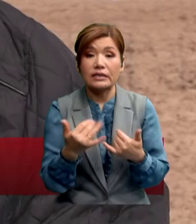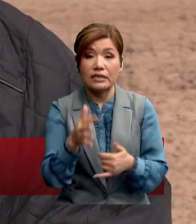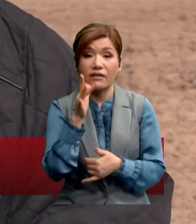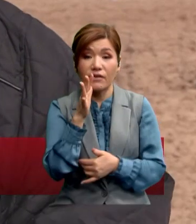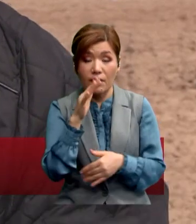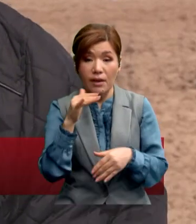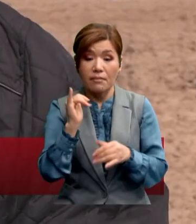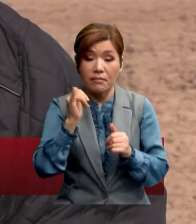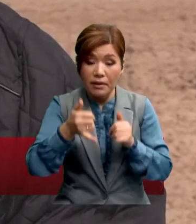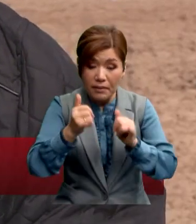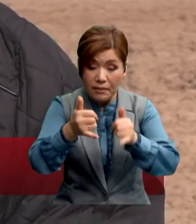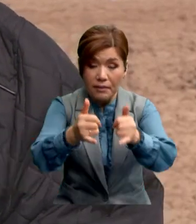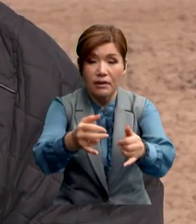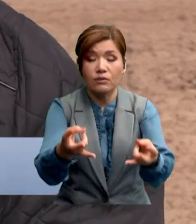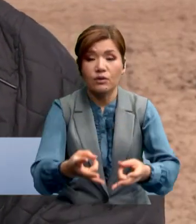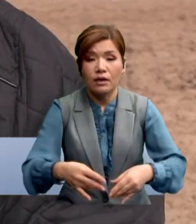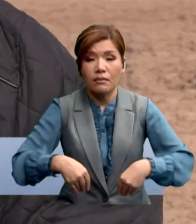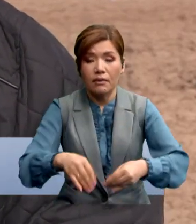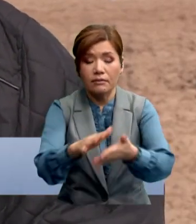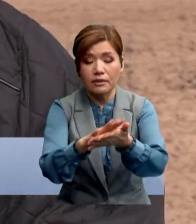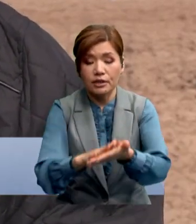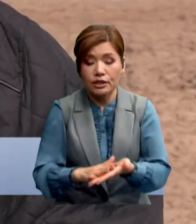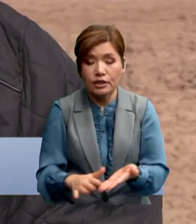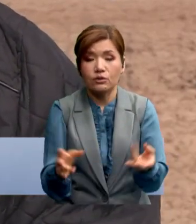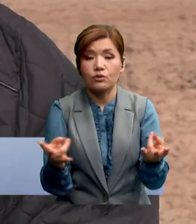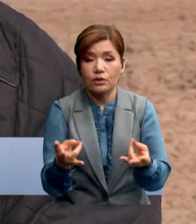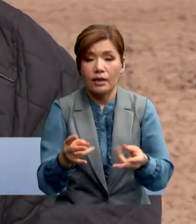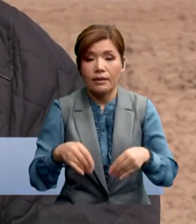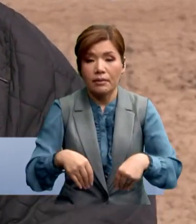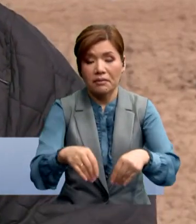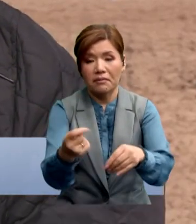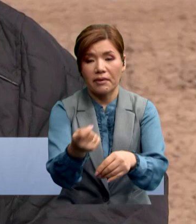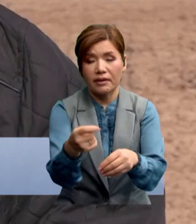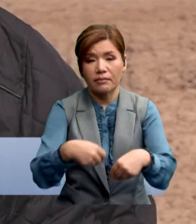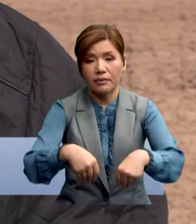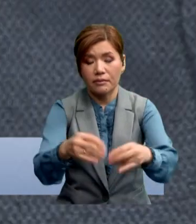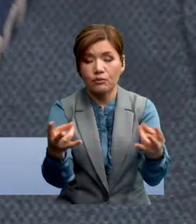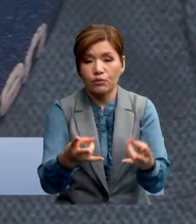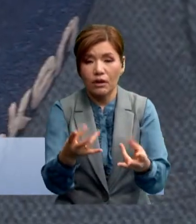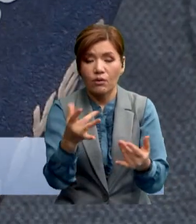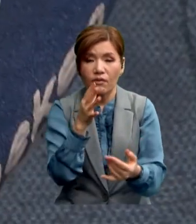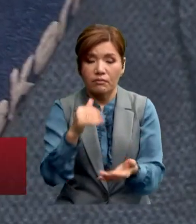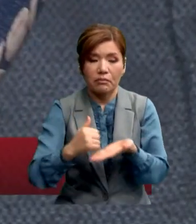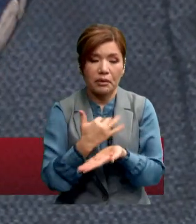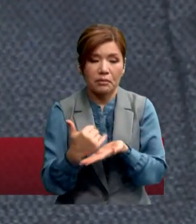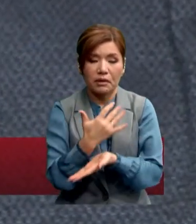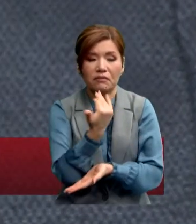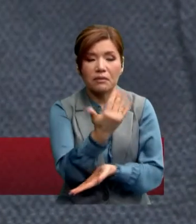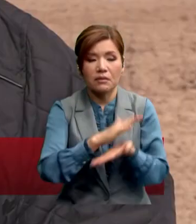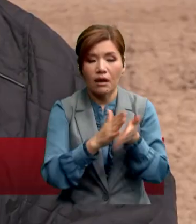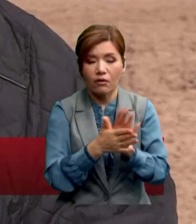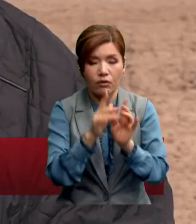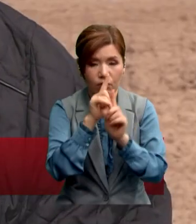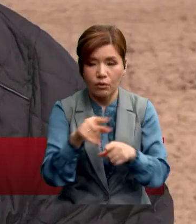поливать почву и готовится к силу А мы ходим с вами не будем заключать